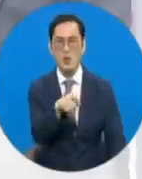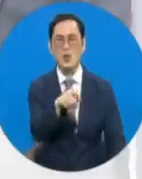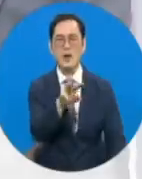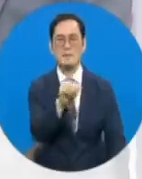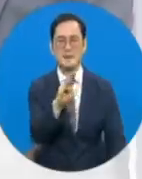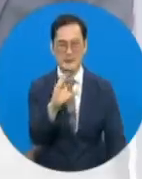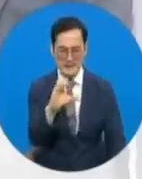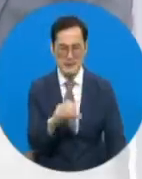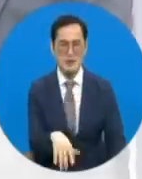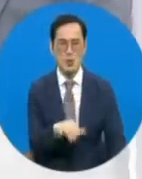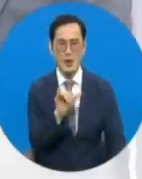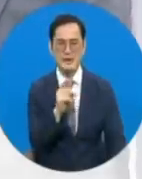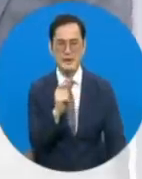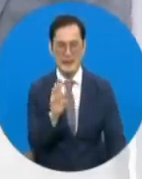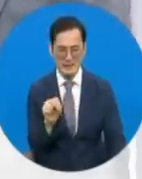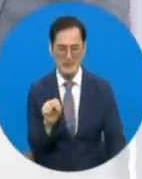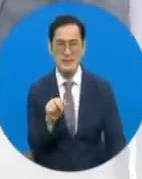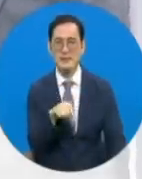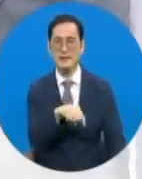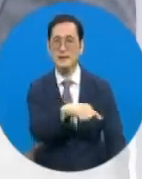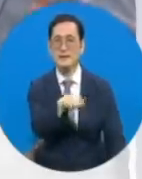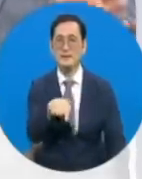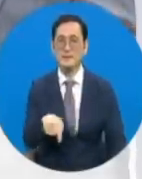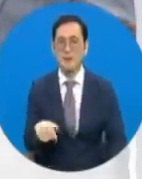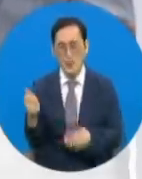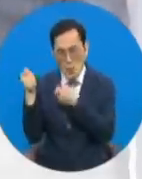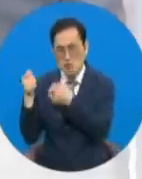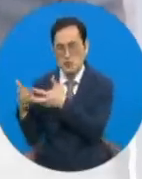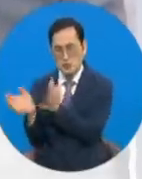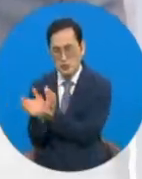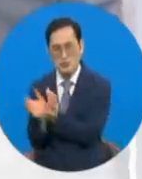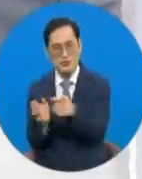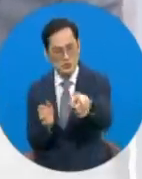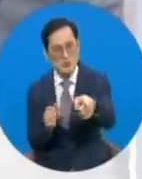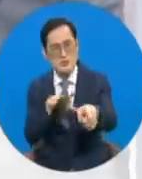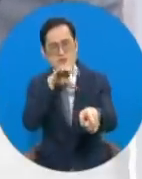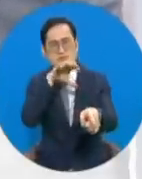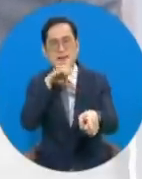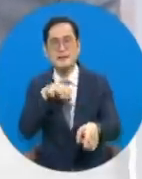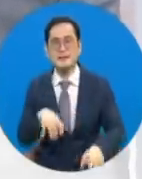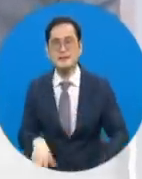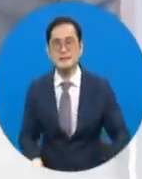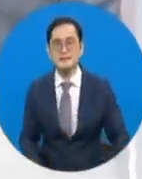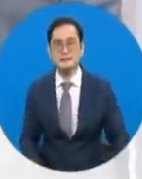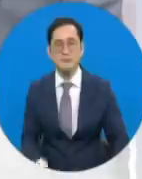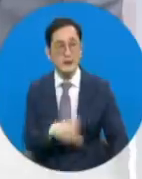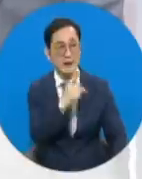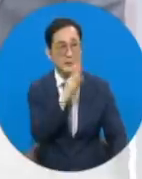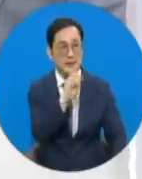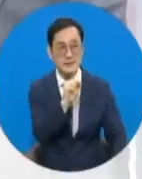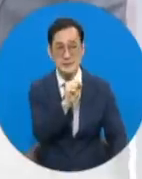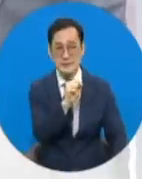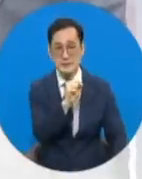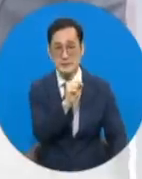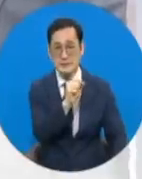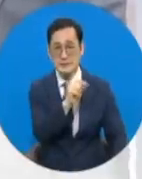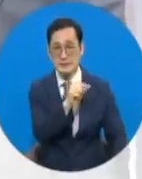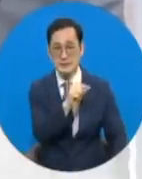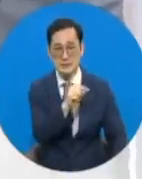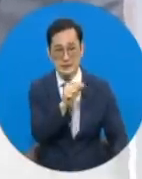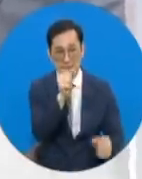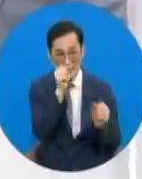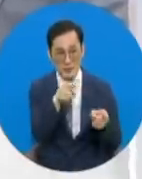연합뉴스 모두 보수적인 언론 노조들에서 어떤 사태를 얘기했고, 어제 KBS 같은 경우는 이번 이참에